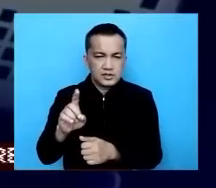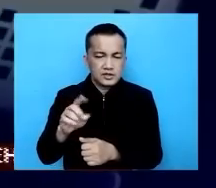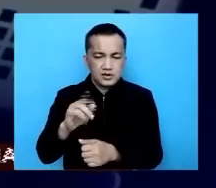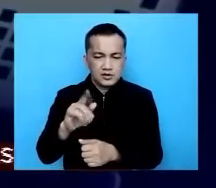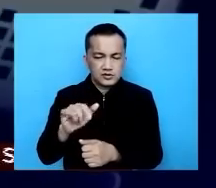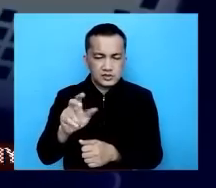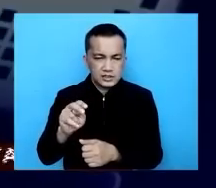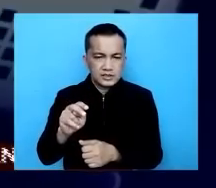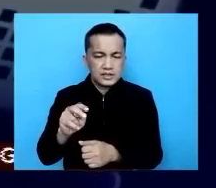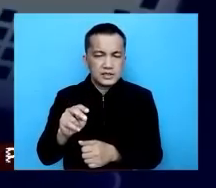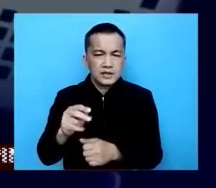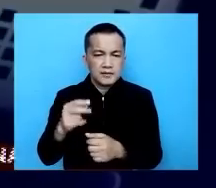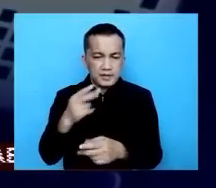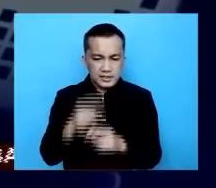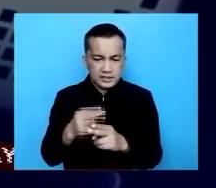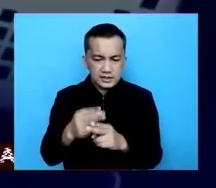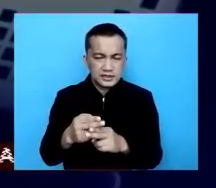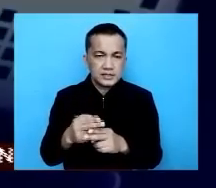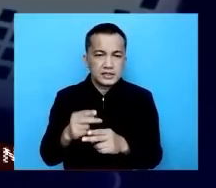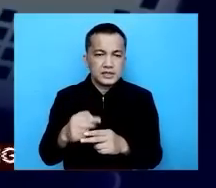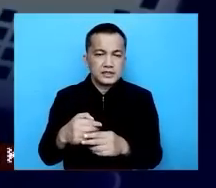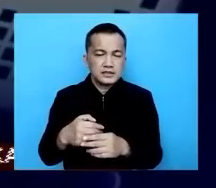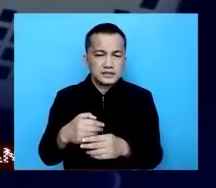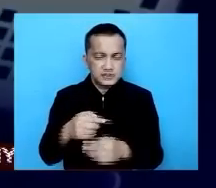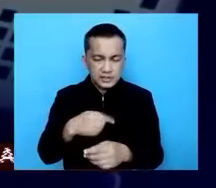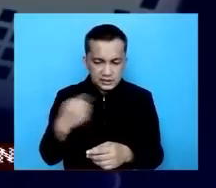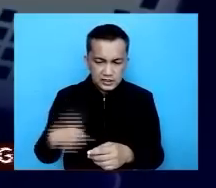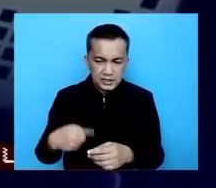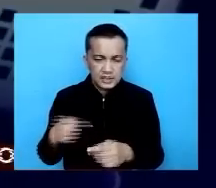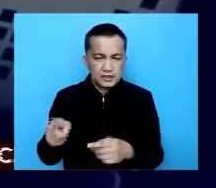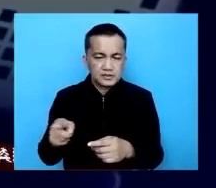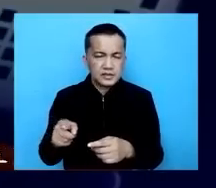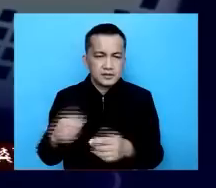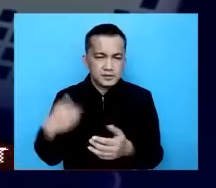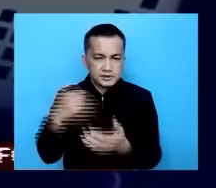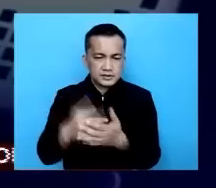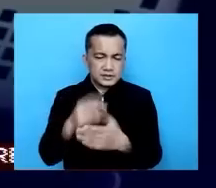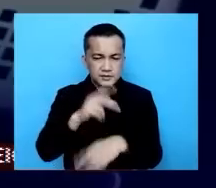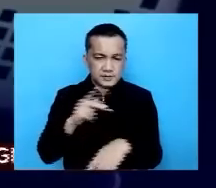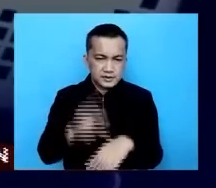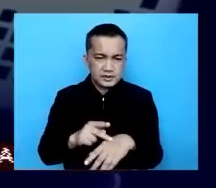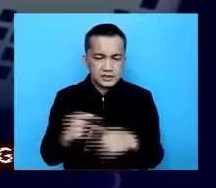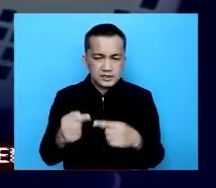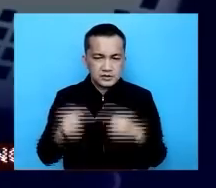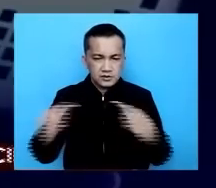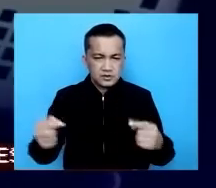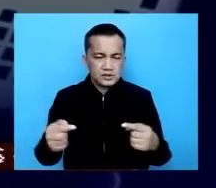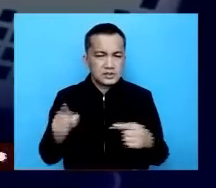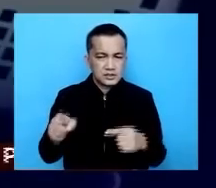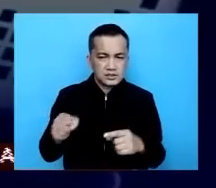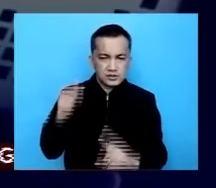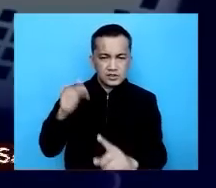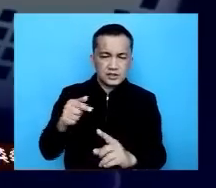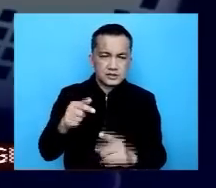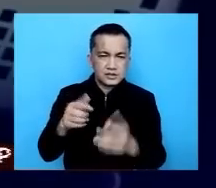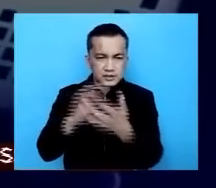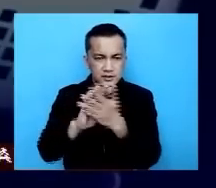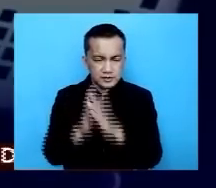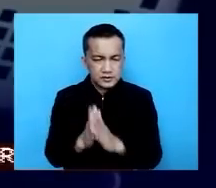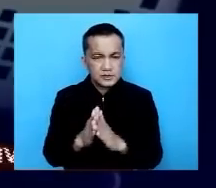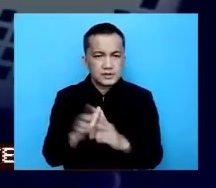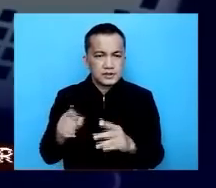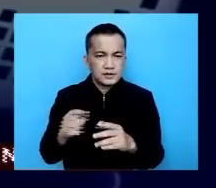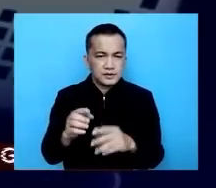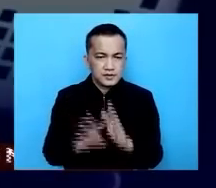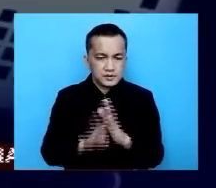at isinulong nito ang anti-China political agenda ng U.S. Taliwas daw ito sa hinahangad na kapayapaan at pag-unlad